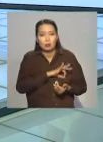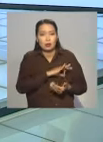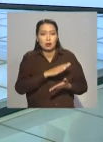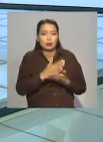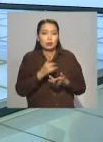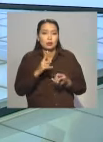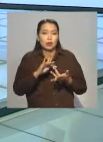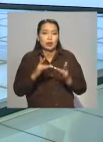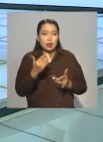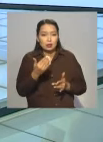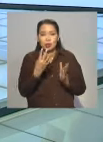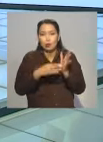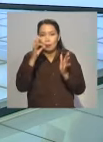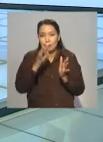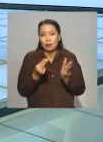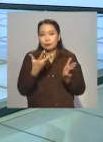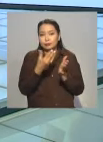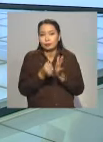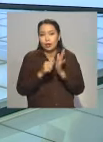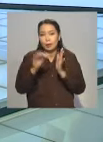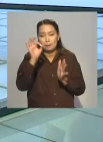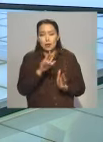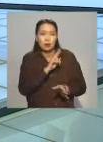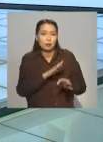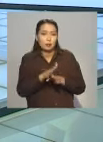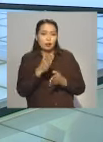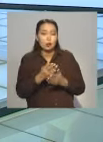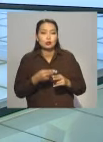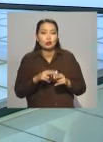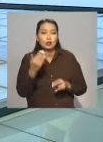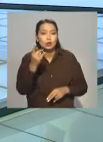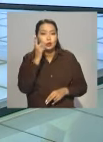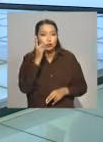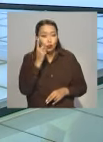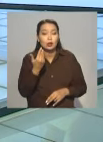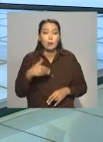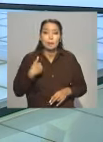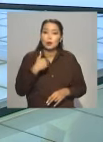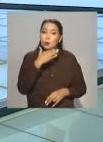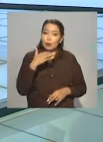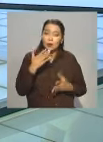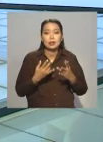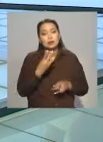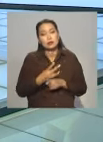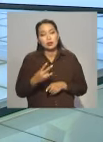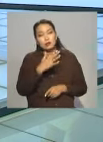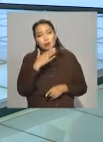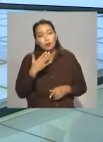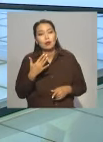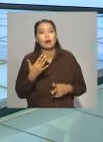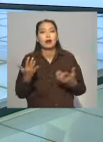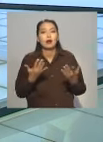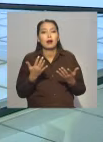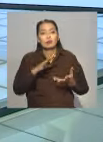жұртының 90% төлем жасап, 60% жұмыс істейді. Сонымен телефонның пайдасы көп пе, әлде зияны ма? Әріптестерім тартысты